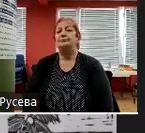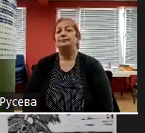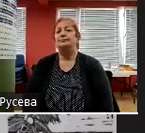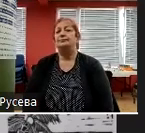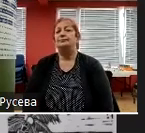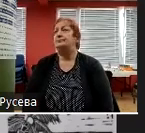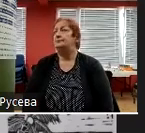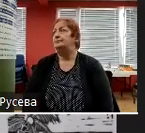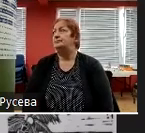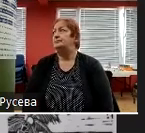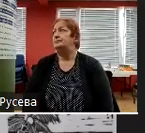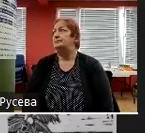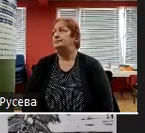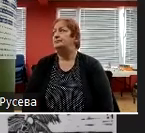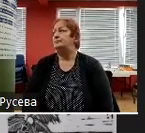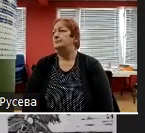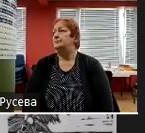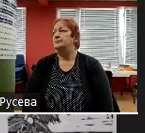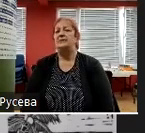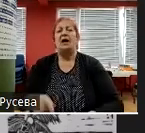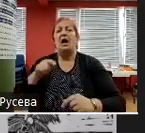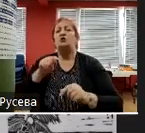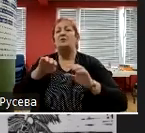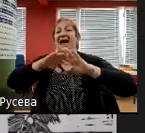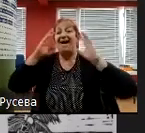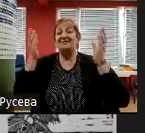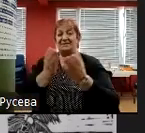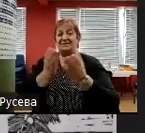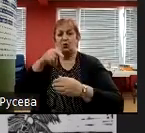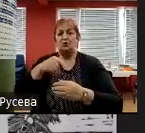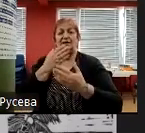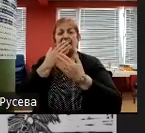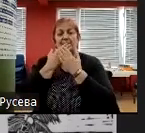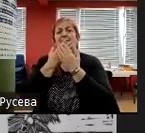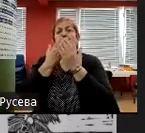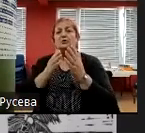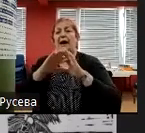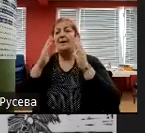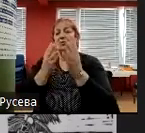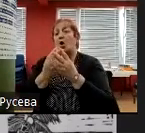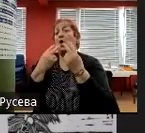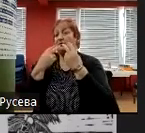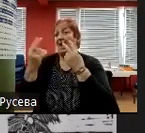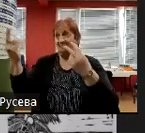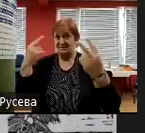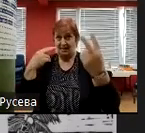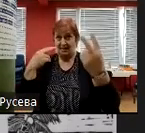much. Всичко за днеска. Благодарим много за вниманието.